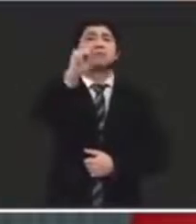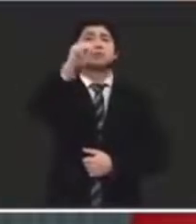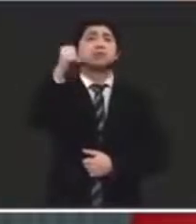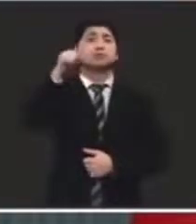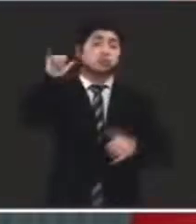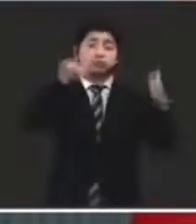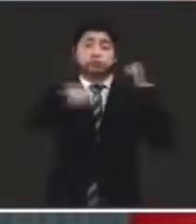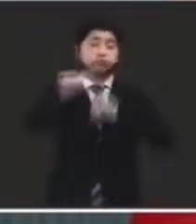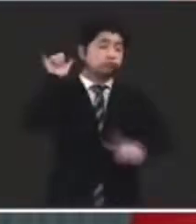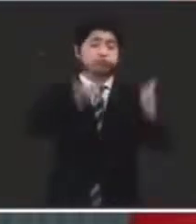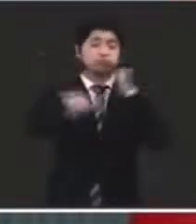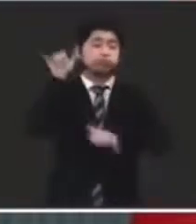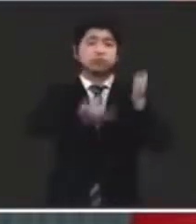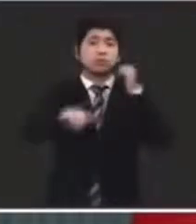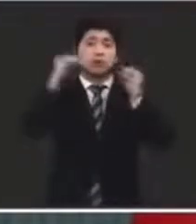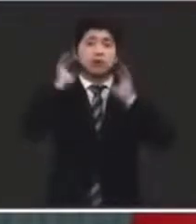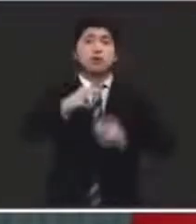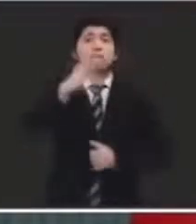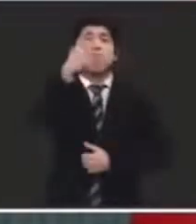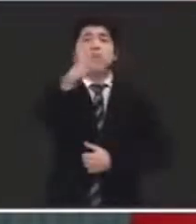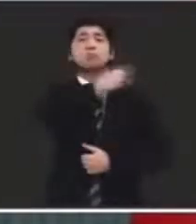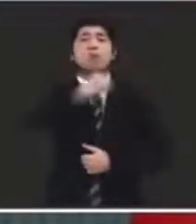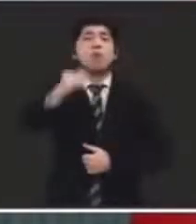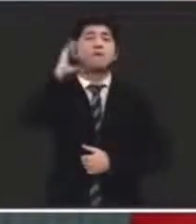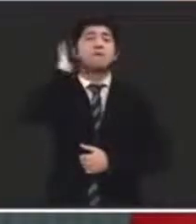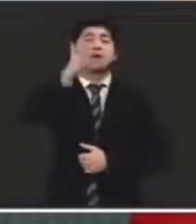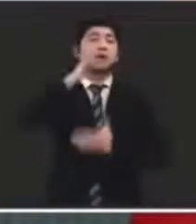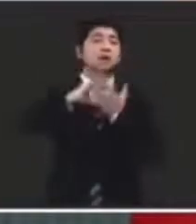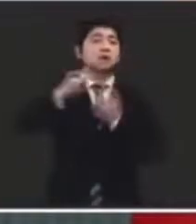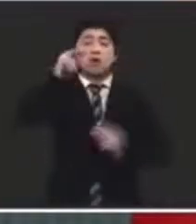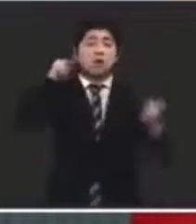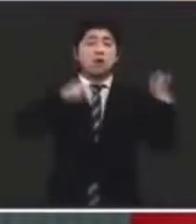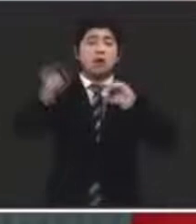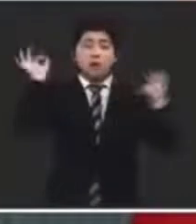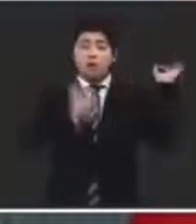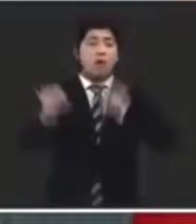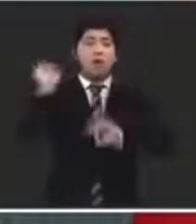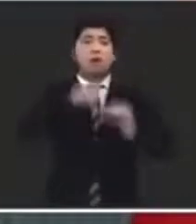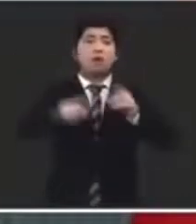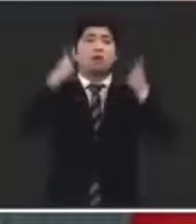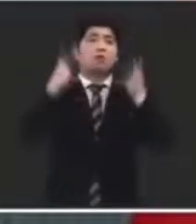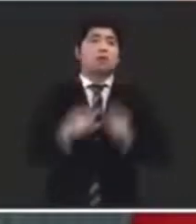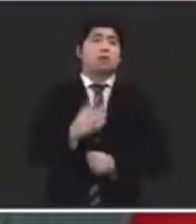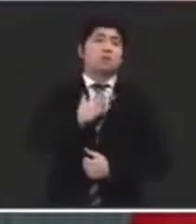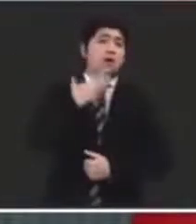uçuşla seyahat eden 5 milyondan fazla yolcuyu ağırladı